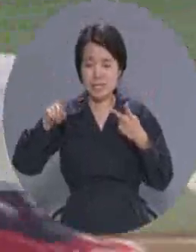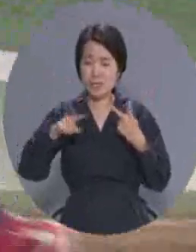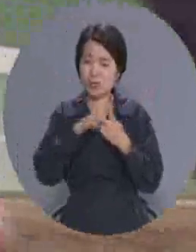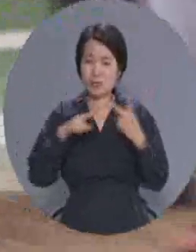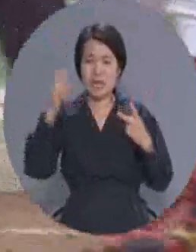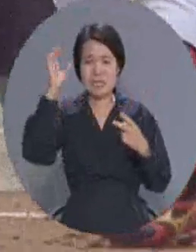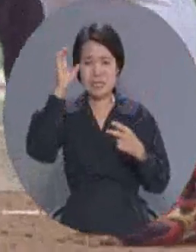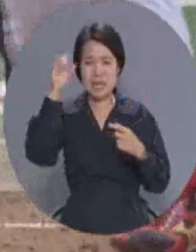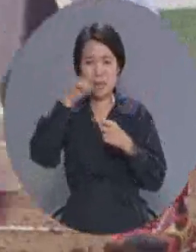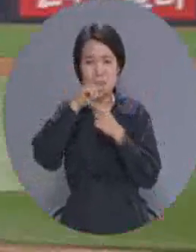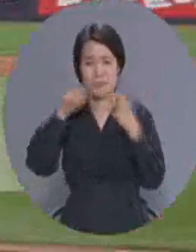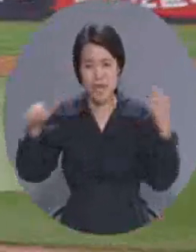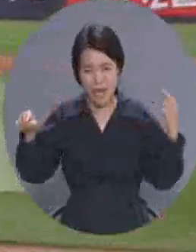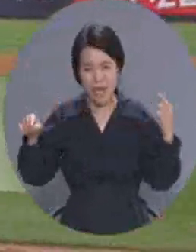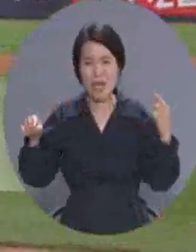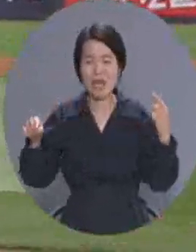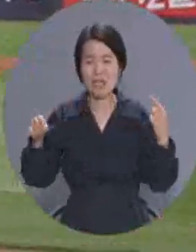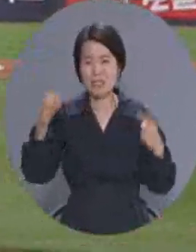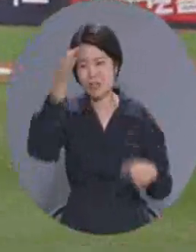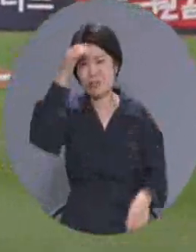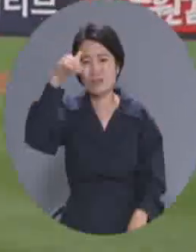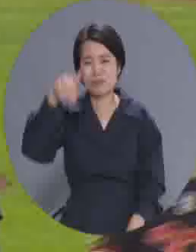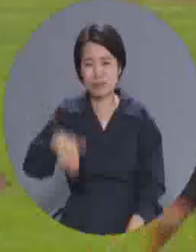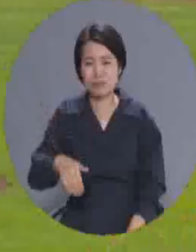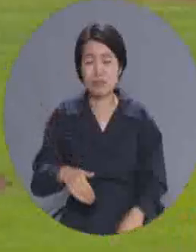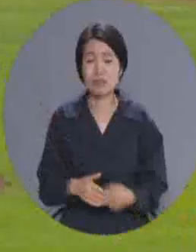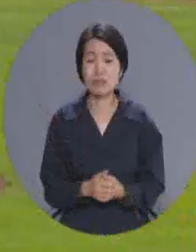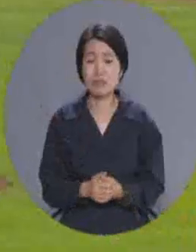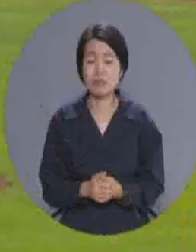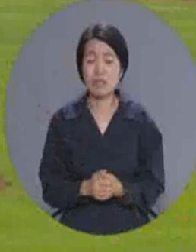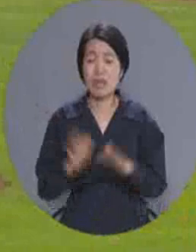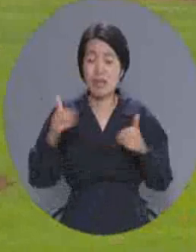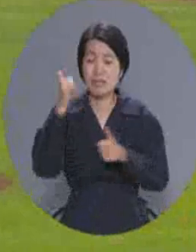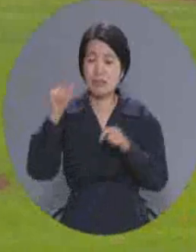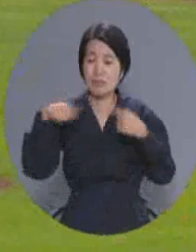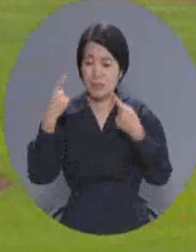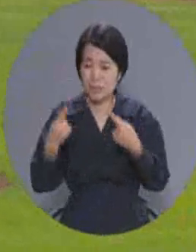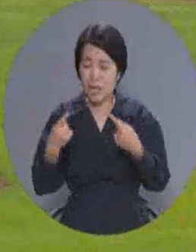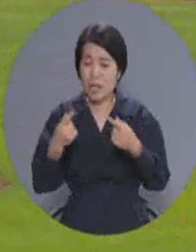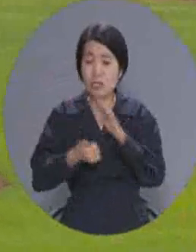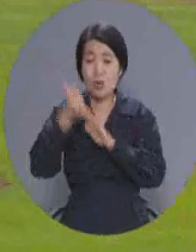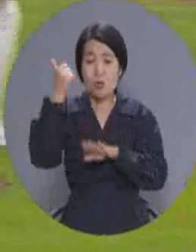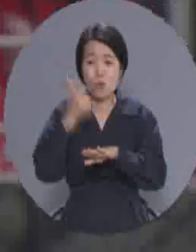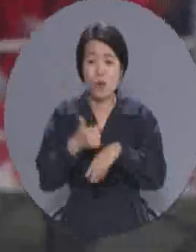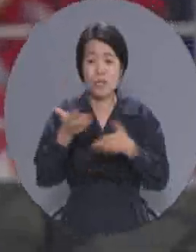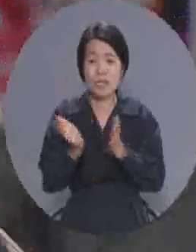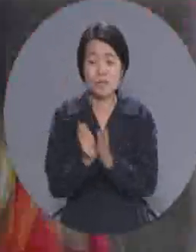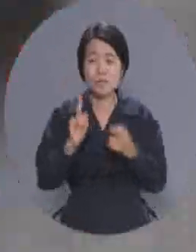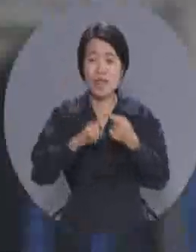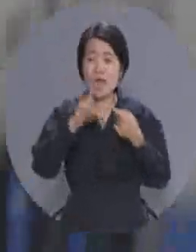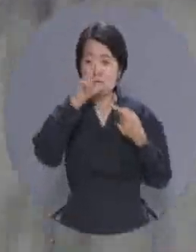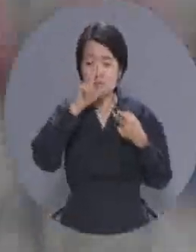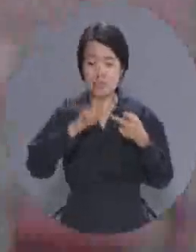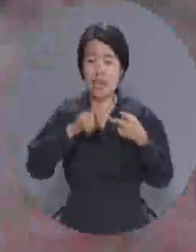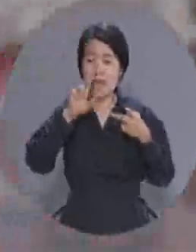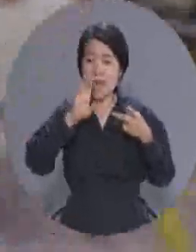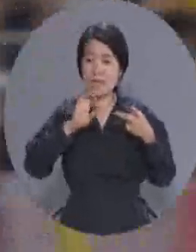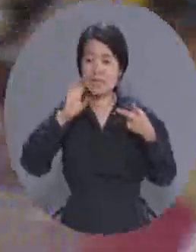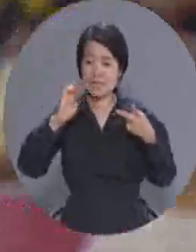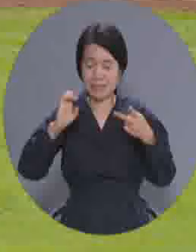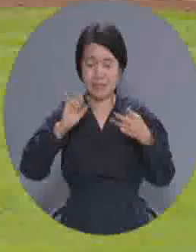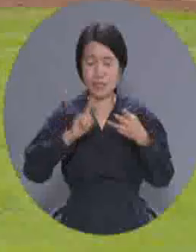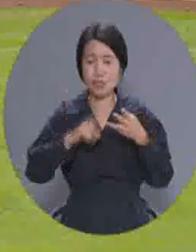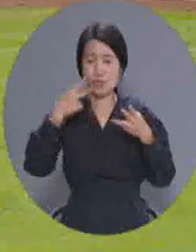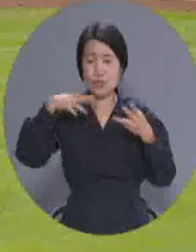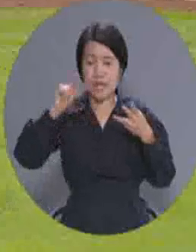기대한 만큼의 활약은 보여주지 못했습니다. 가을 야구 진출에 성공한 LG와 NC 두산 등